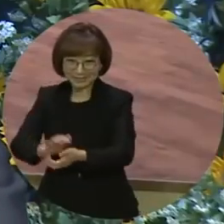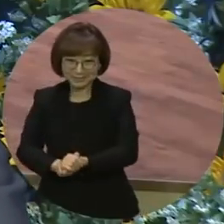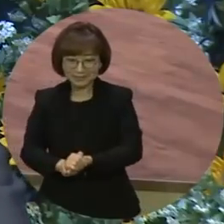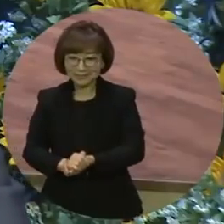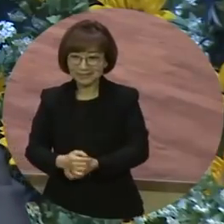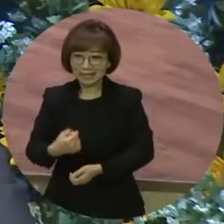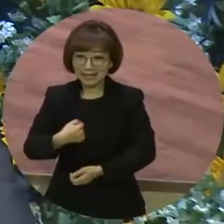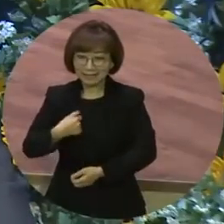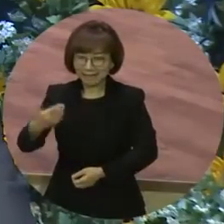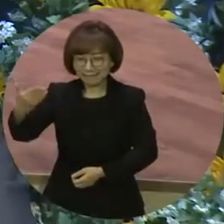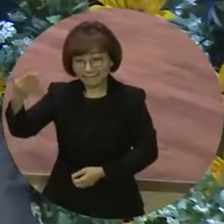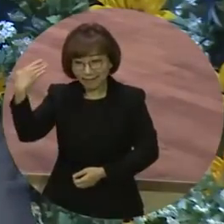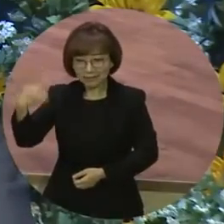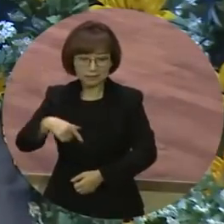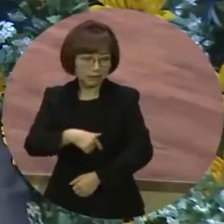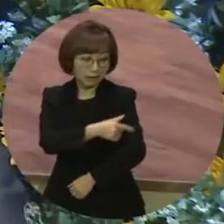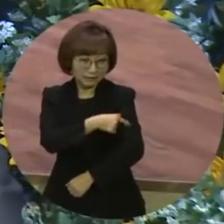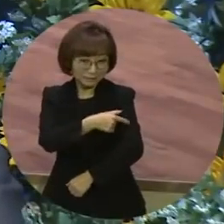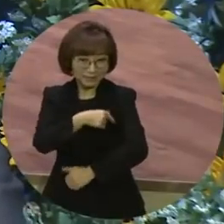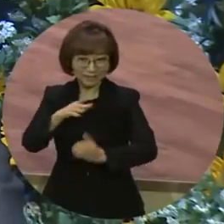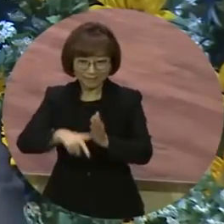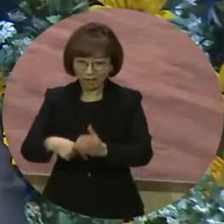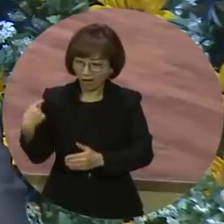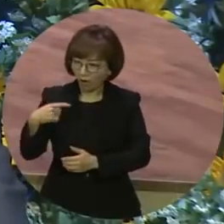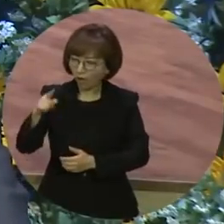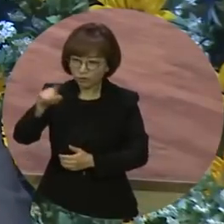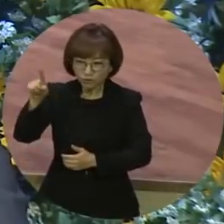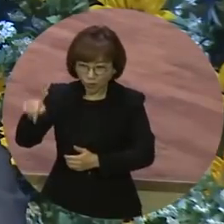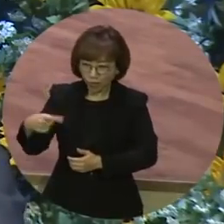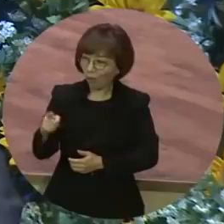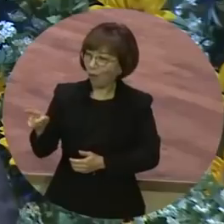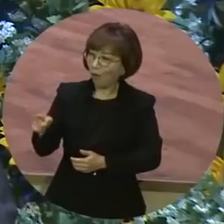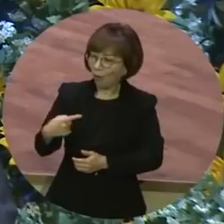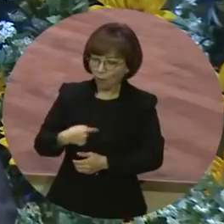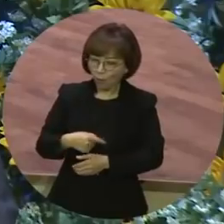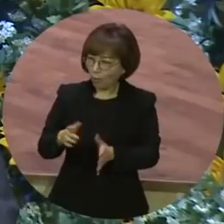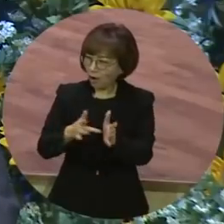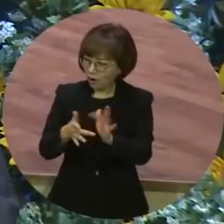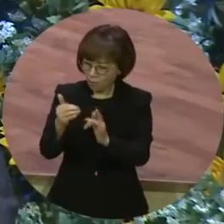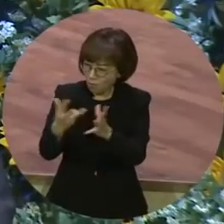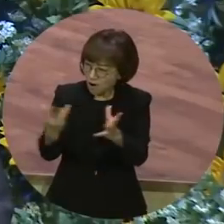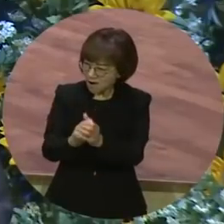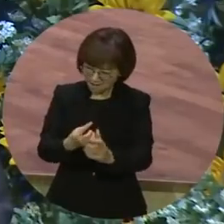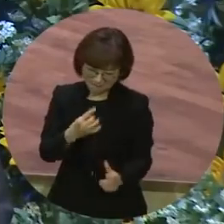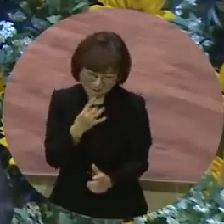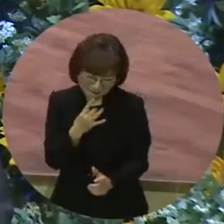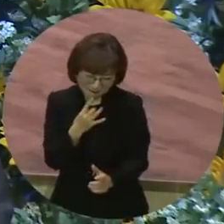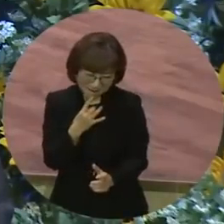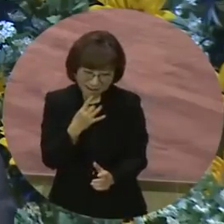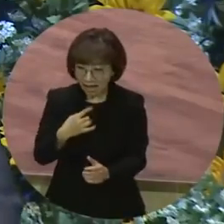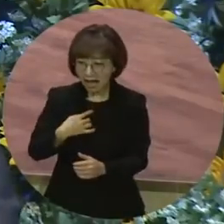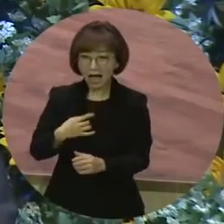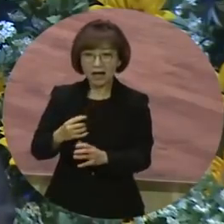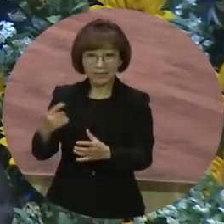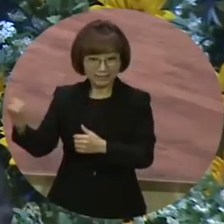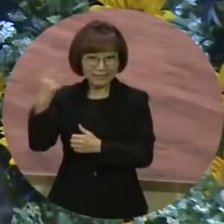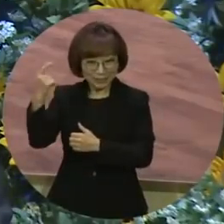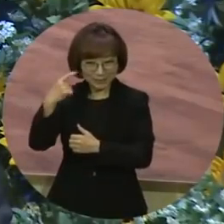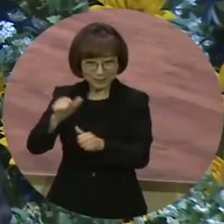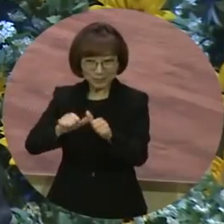저 정은주 저 예수 미친 사람이다. 불신자에게서 많이 들었어요. 미쳤다.